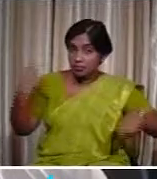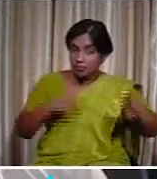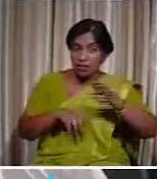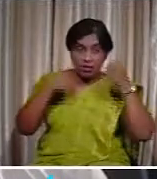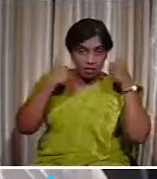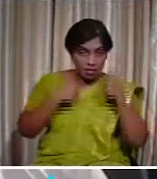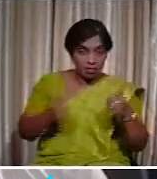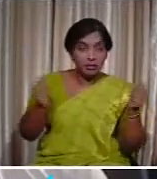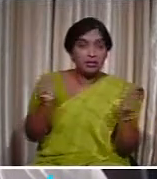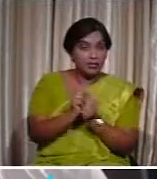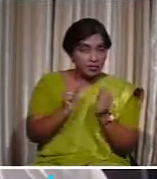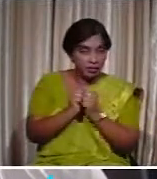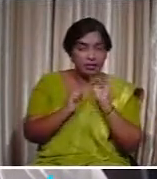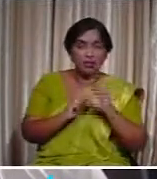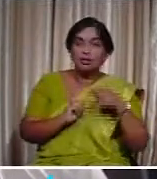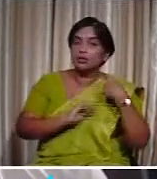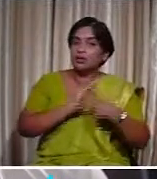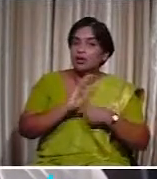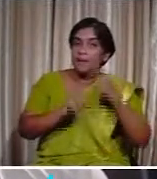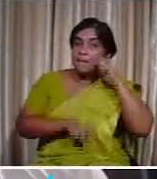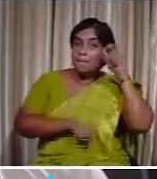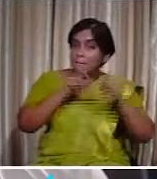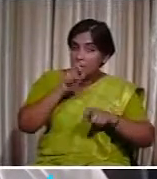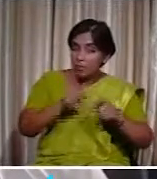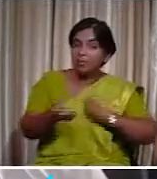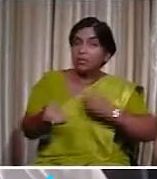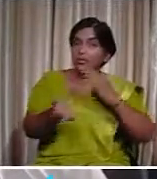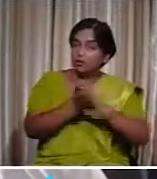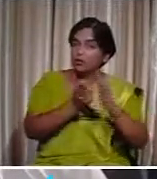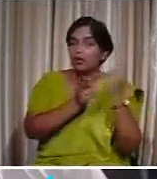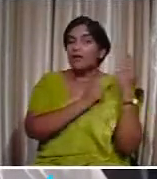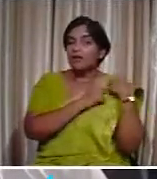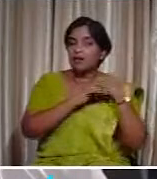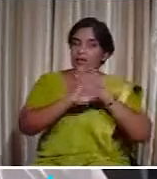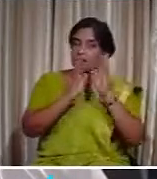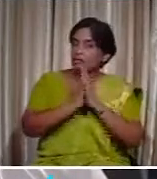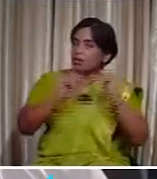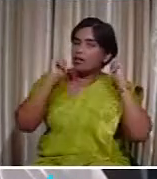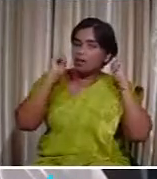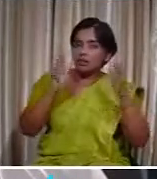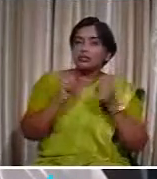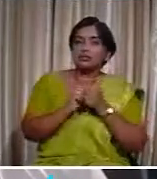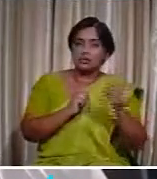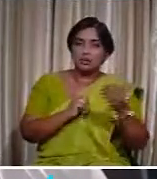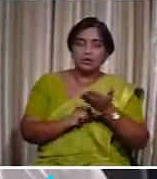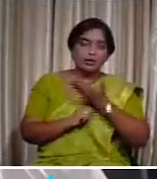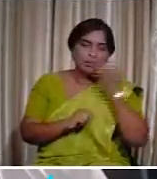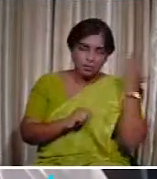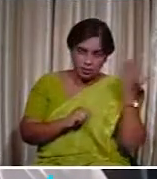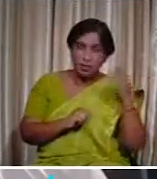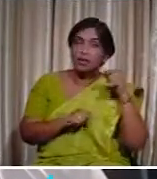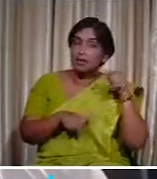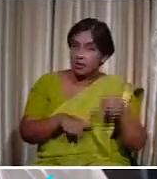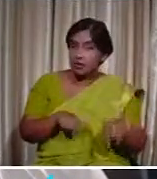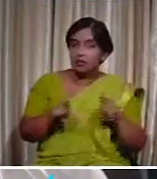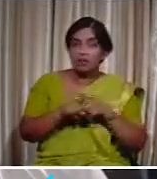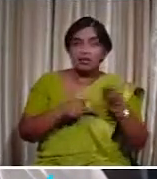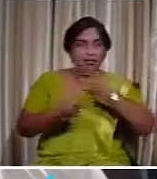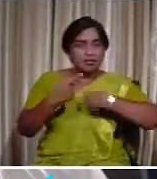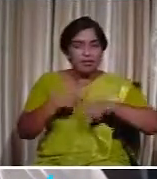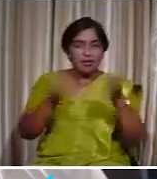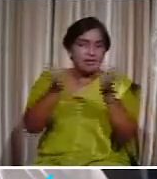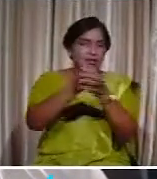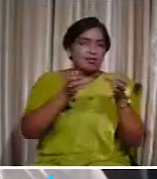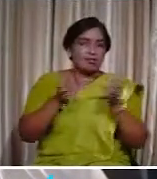හරියට හිටගත්තොත් මේ රටේ ජනතාවට කරන්න තියෙන යුතුයම් කොටස අපිට සර්ව සාධාරණව ඉෂ්ට කරන්න පුළුවන්. අපි මේක ඇතුලේ එක එක